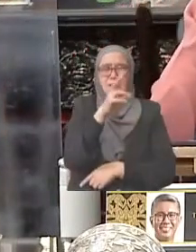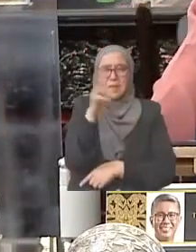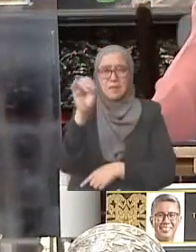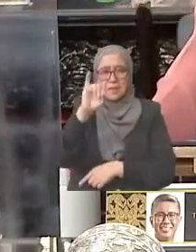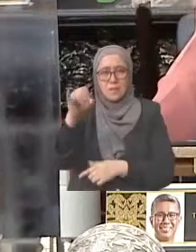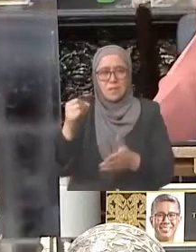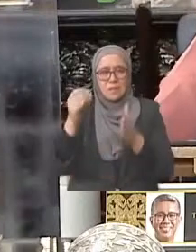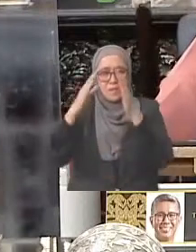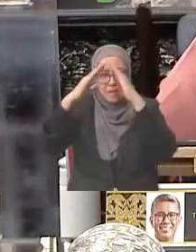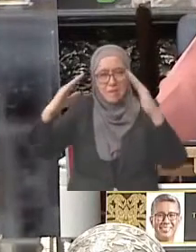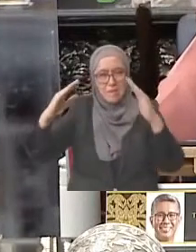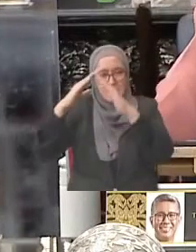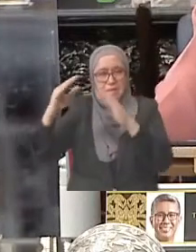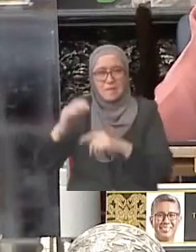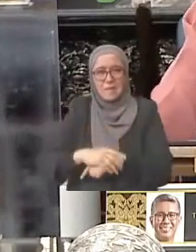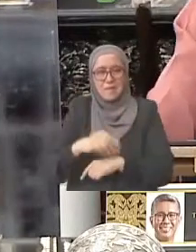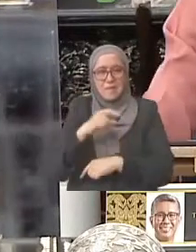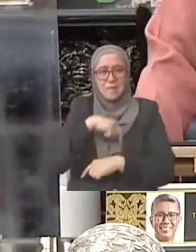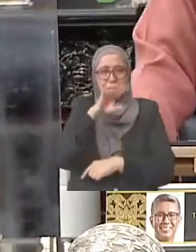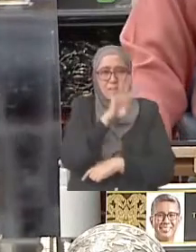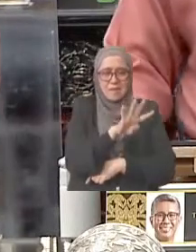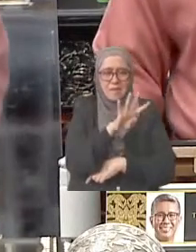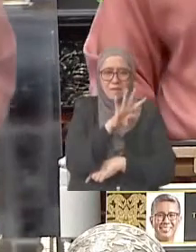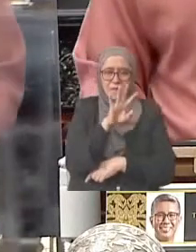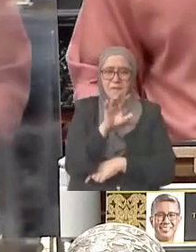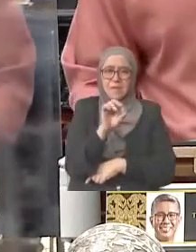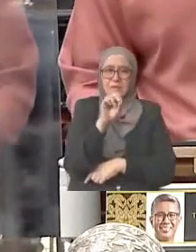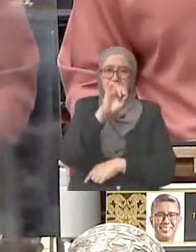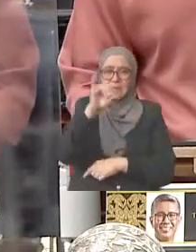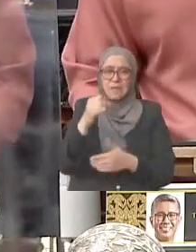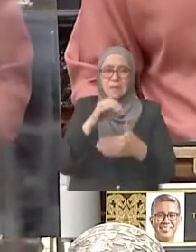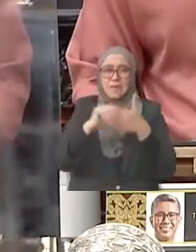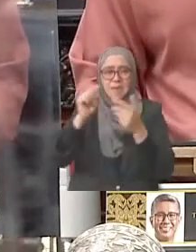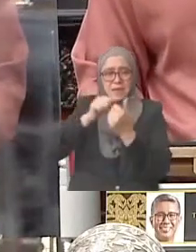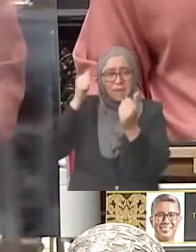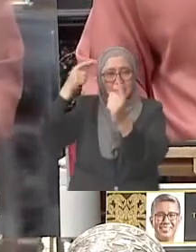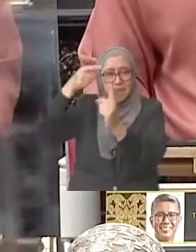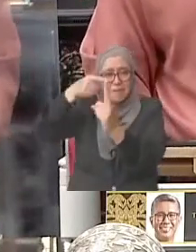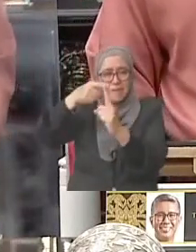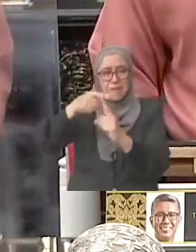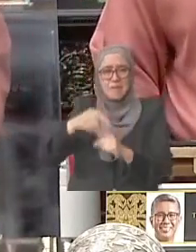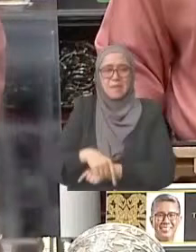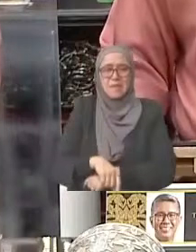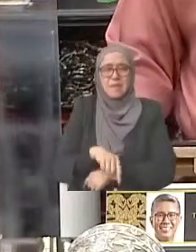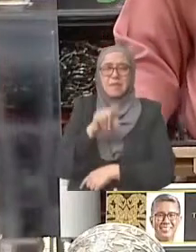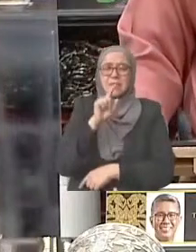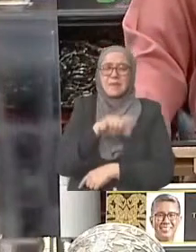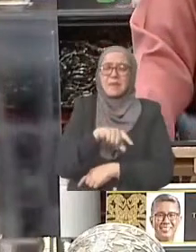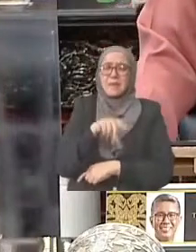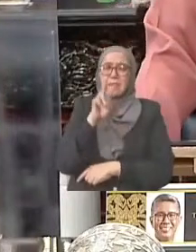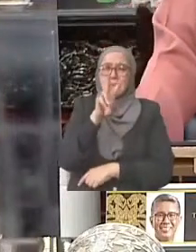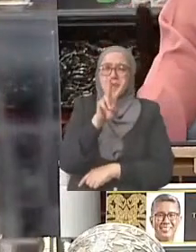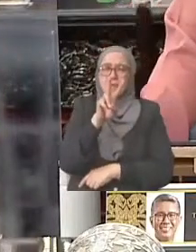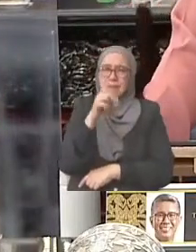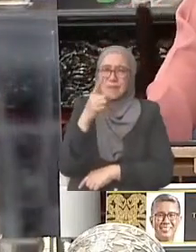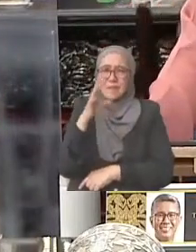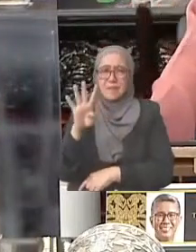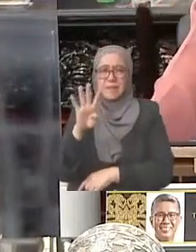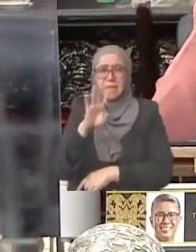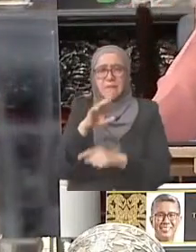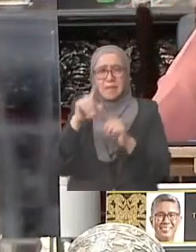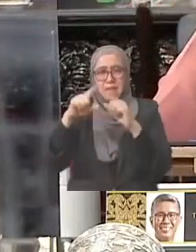485 juta Ringgit untuk bekalan elektrik 2 Banda dengan sastra lebih 2100 buah rumah dan keempat